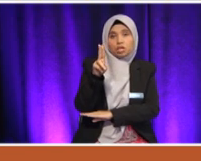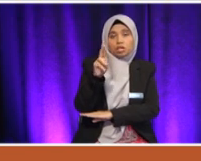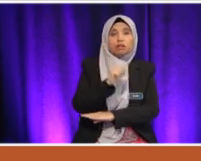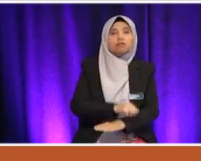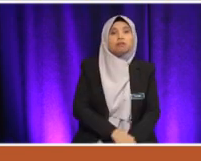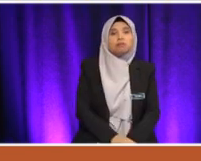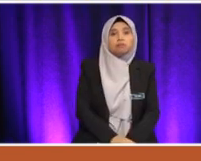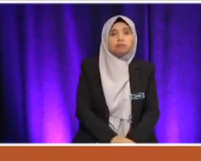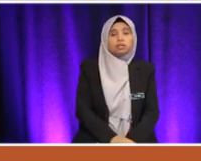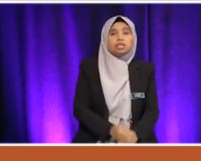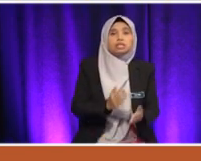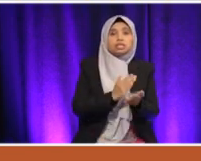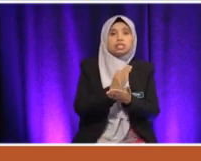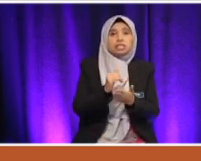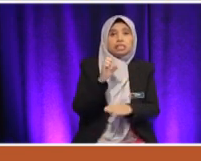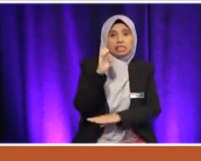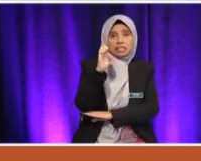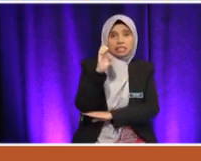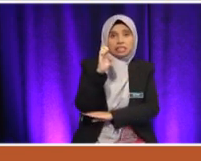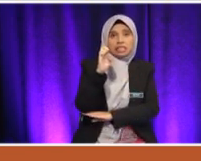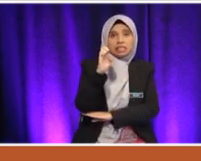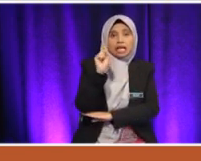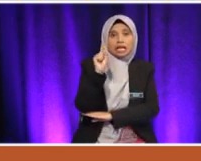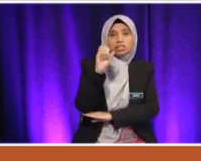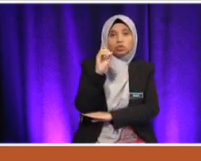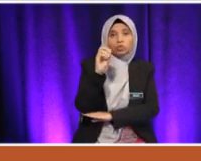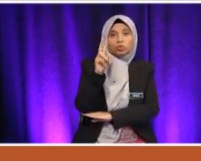dan seterusnya yang terakhir